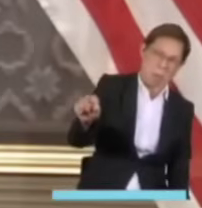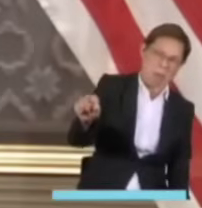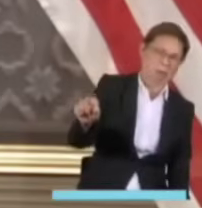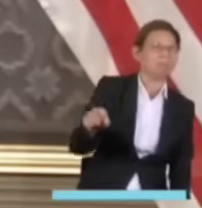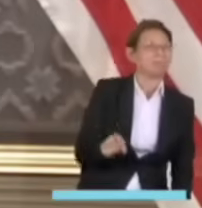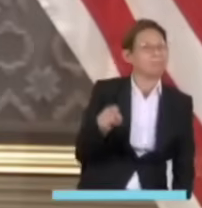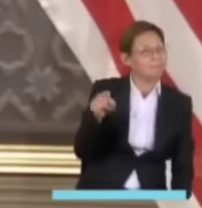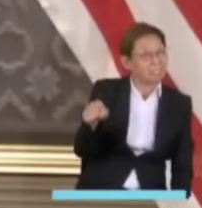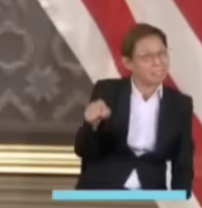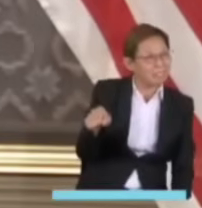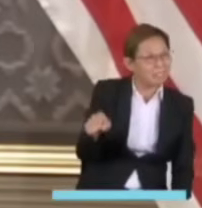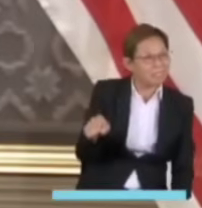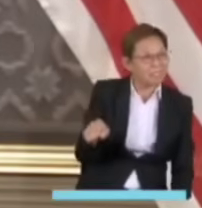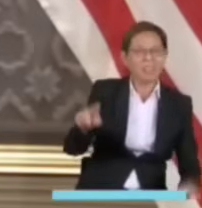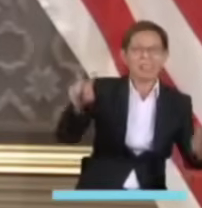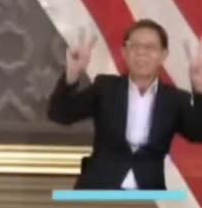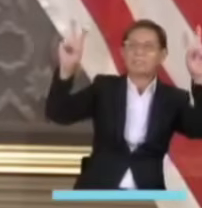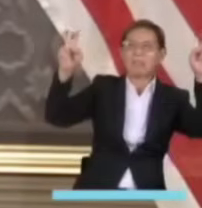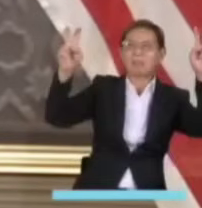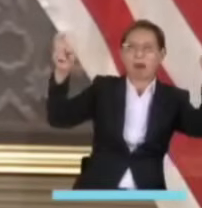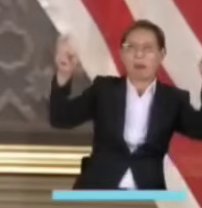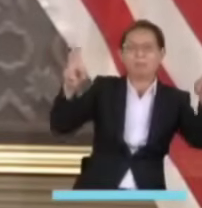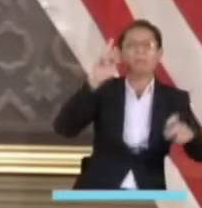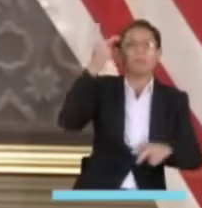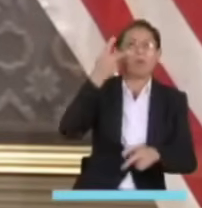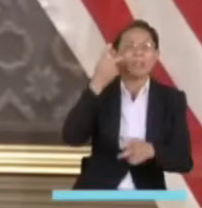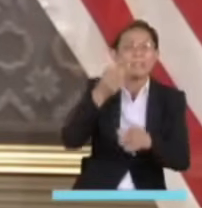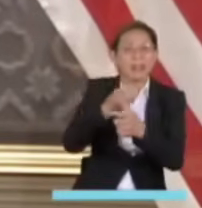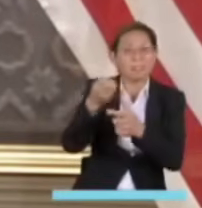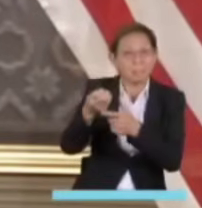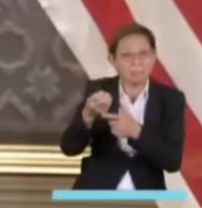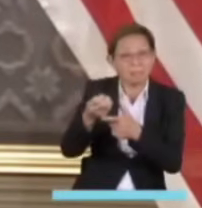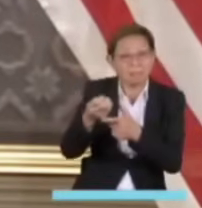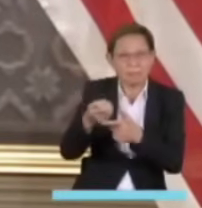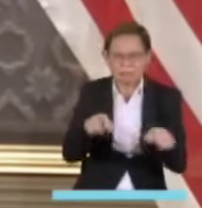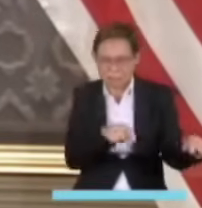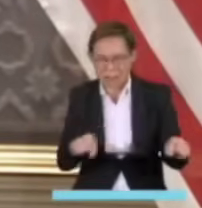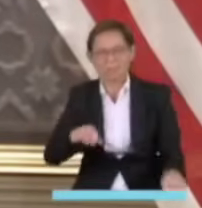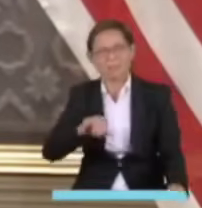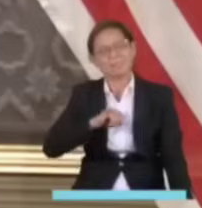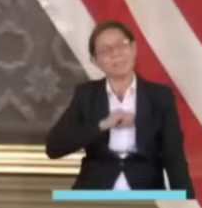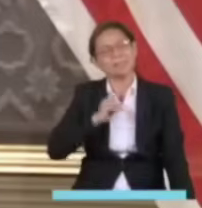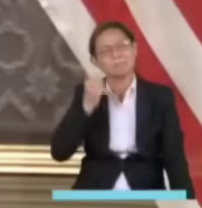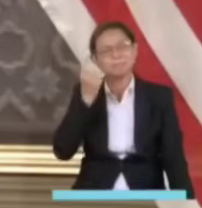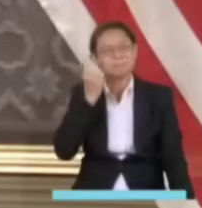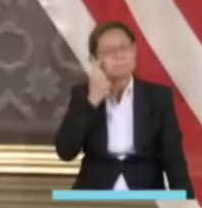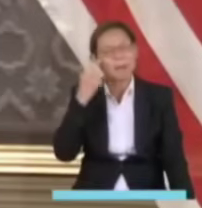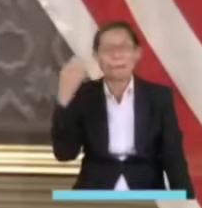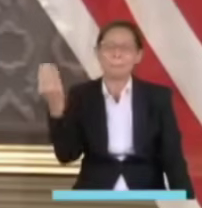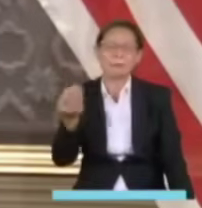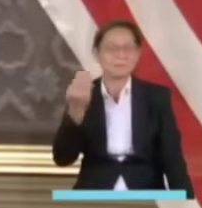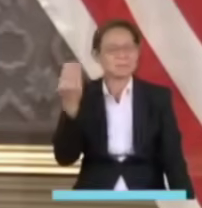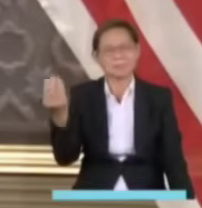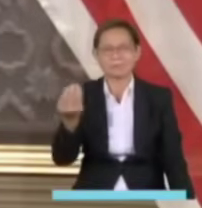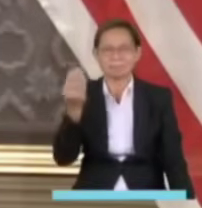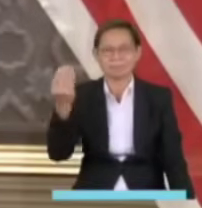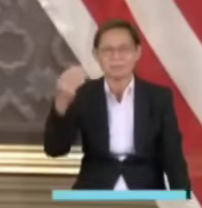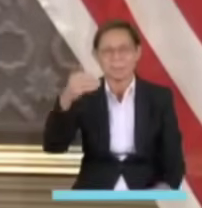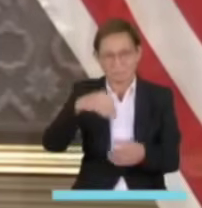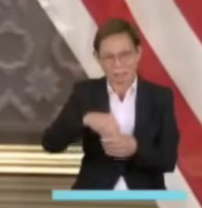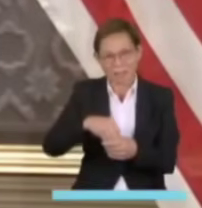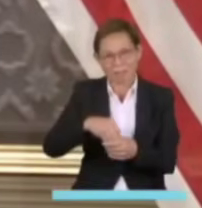dan anggap ini sebagai slogan politik atau tindakan. Ini saya anggap biasa